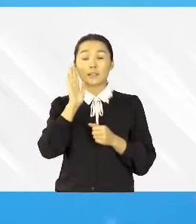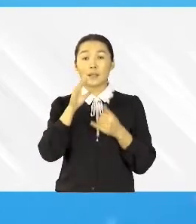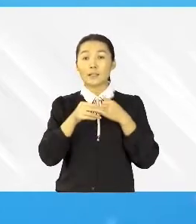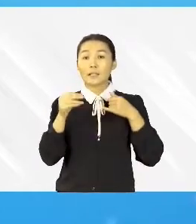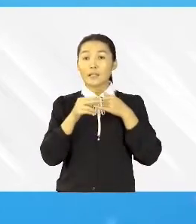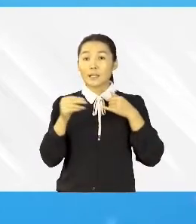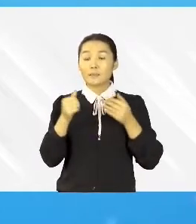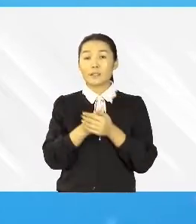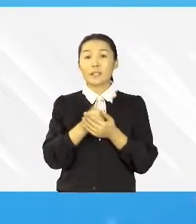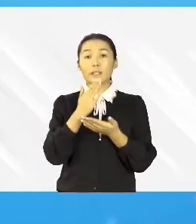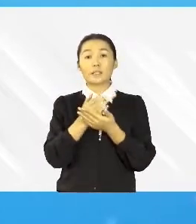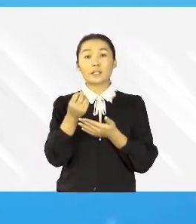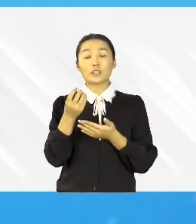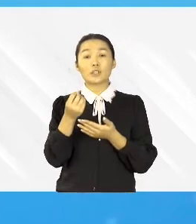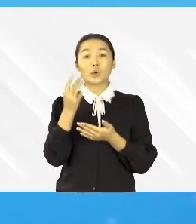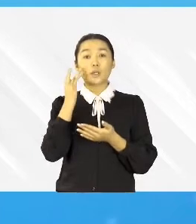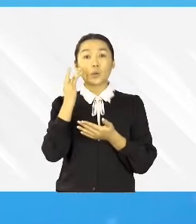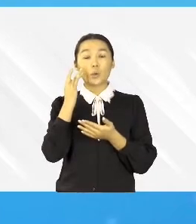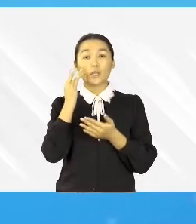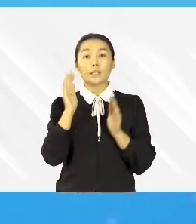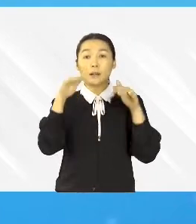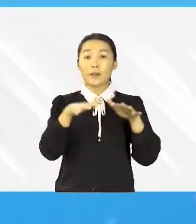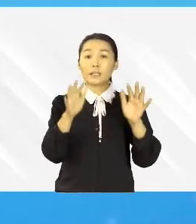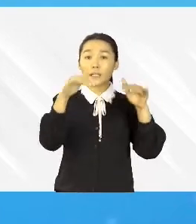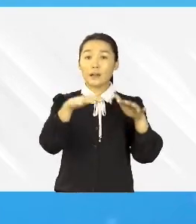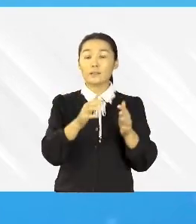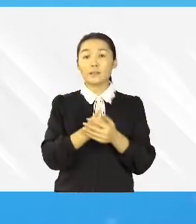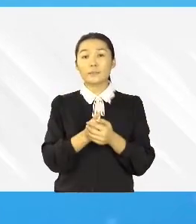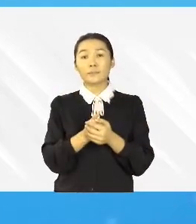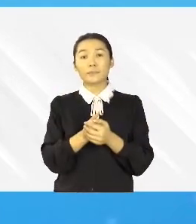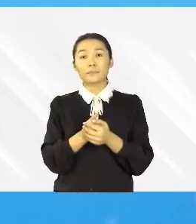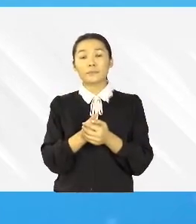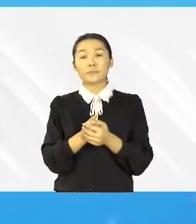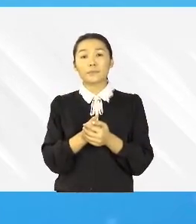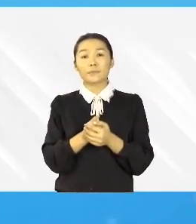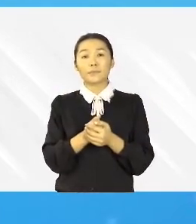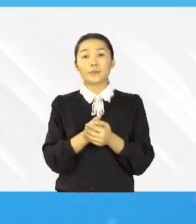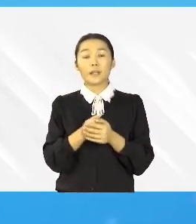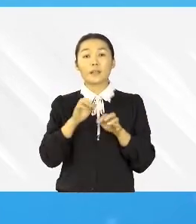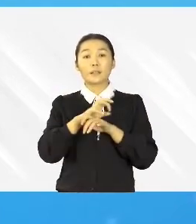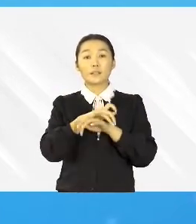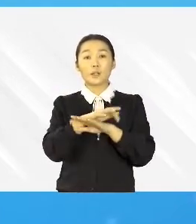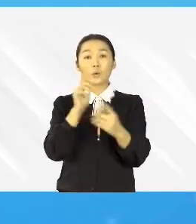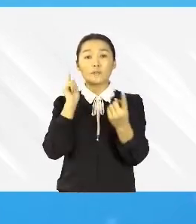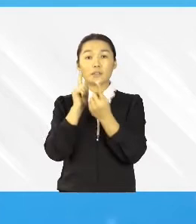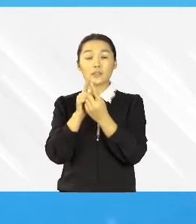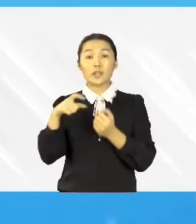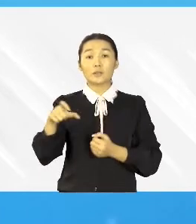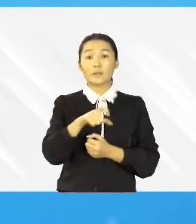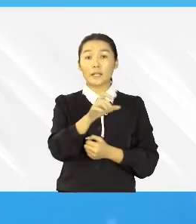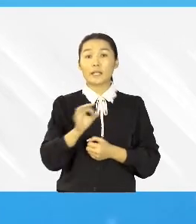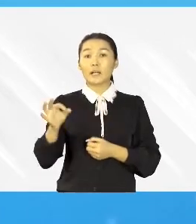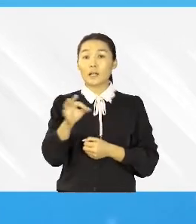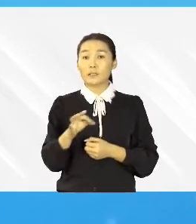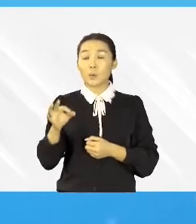на поверхности океана или ведущие земноводный образ жизни на его берегах. Насекомые встречаются в реках и в озерах,